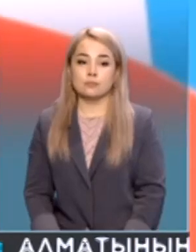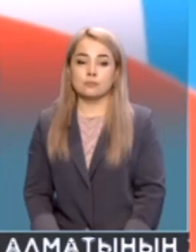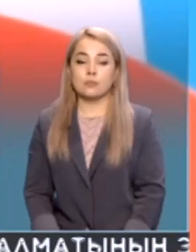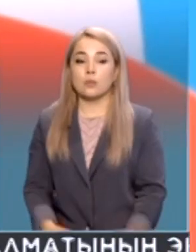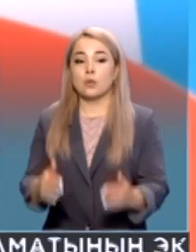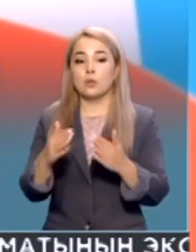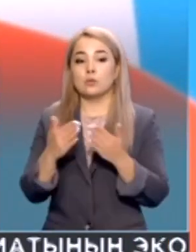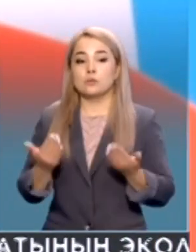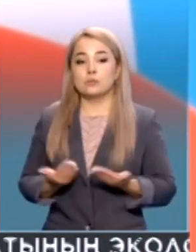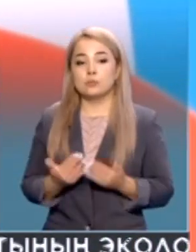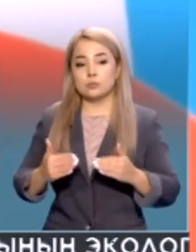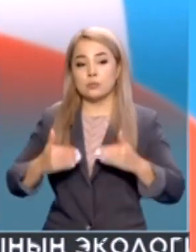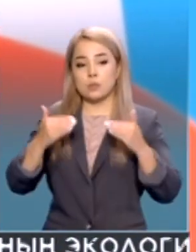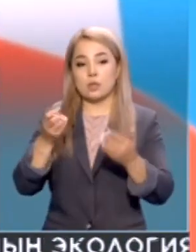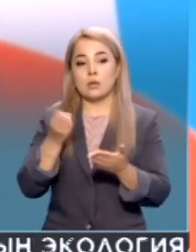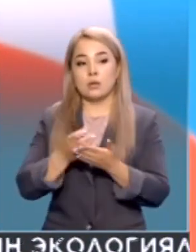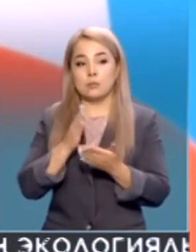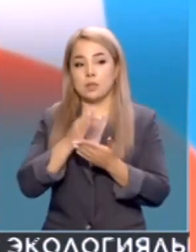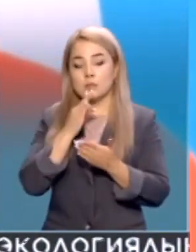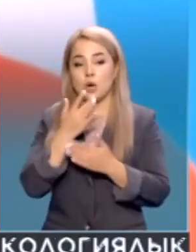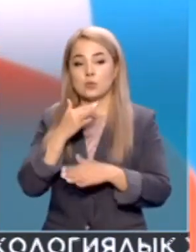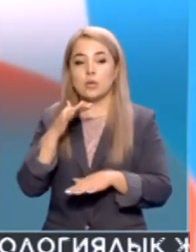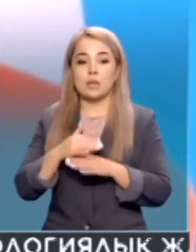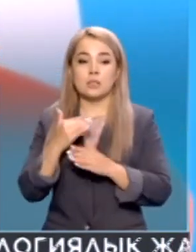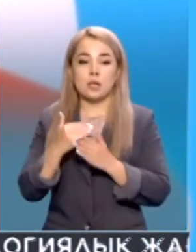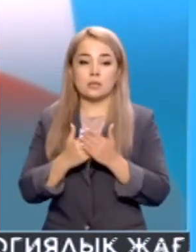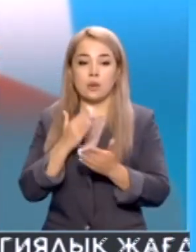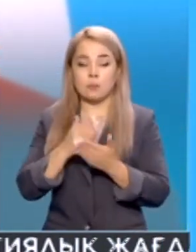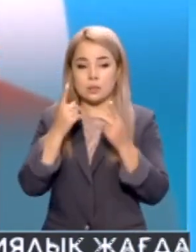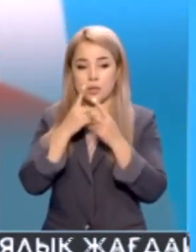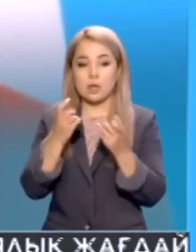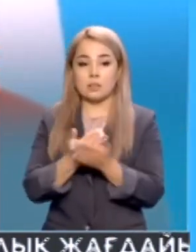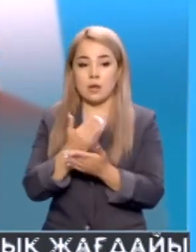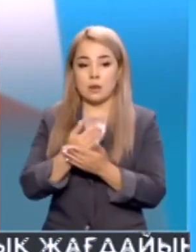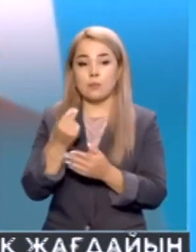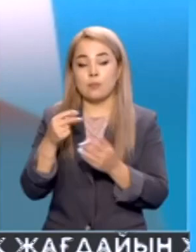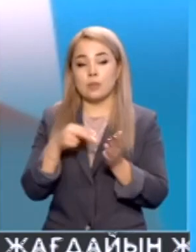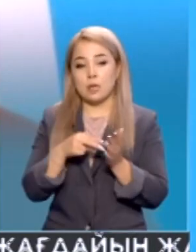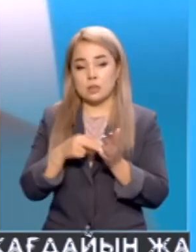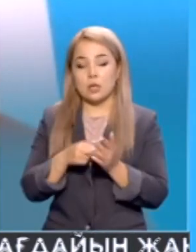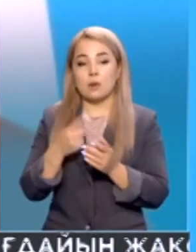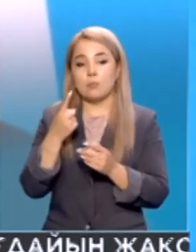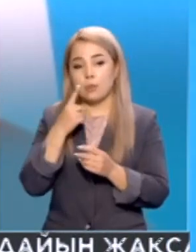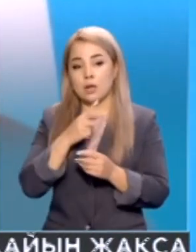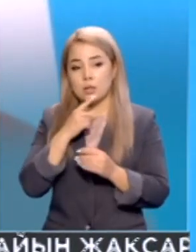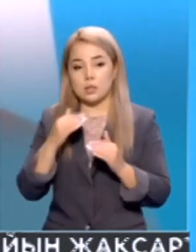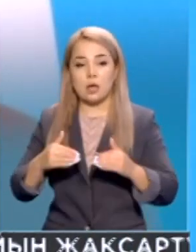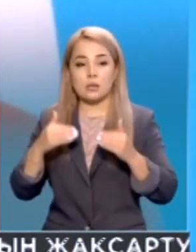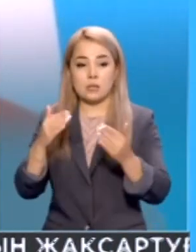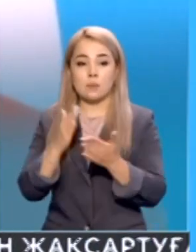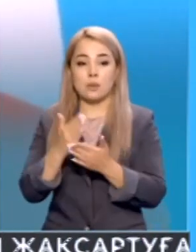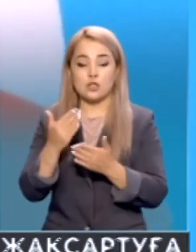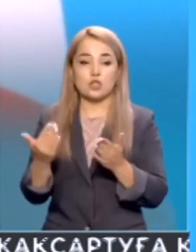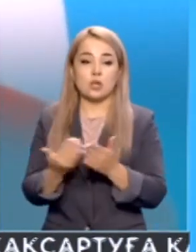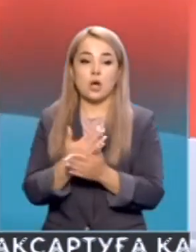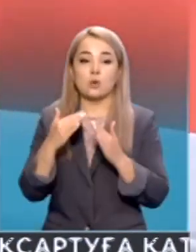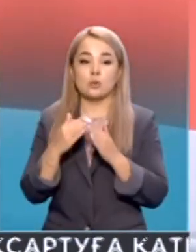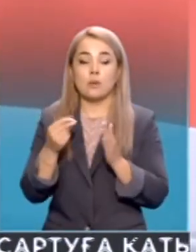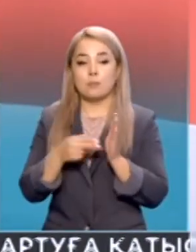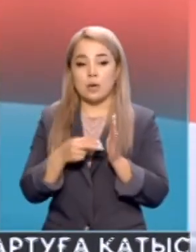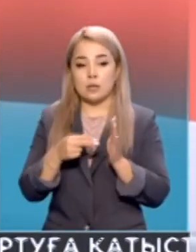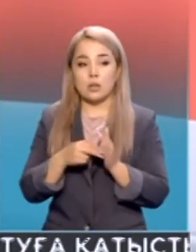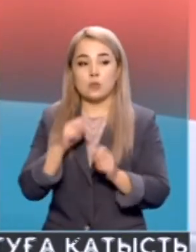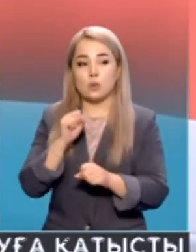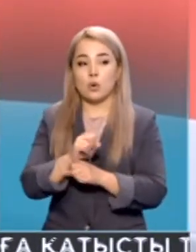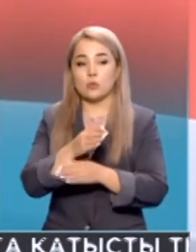Ал баспана тағы қымбаттай түсті. Ұлттық статистика бюросының мәліметінше баға бір айда айтарлықтай көтерілген. Әсіресе жаңа үйлердің бағасына